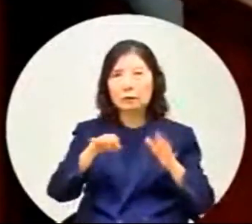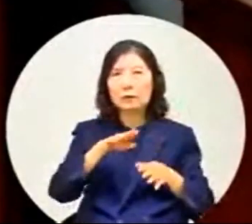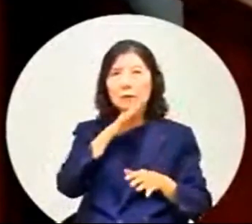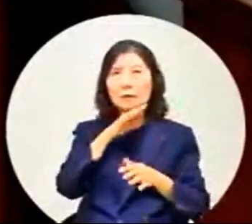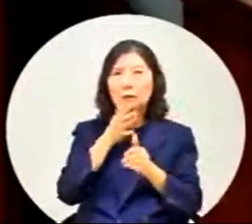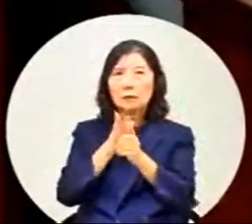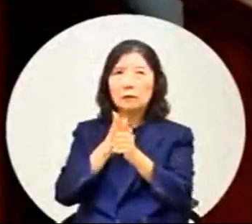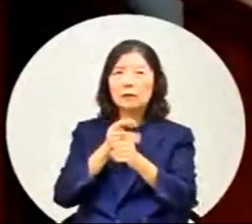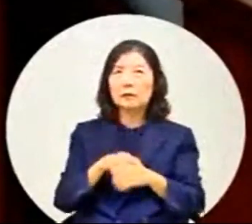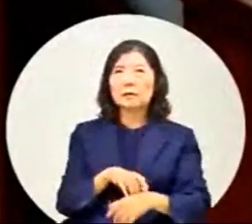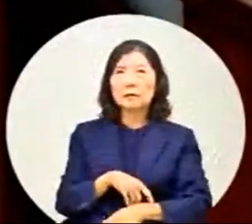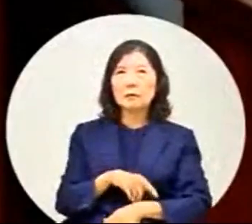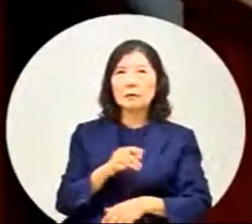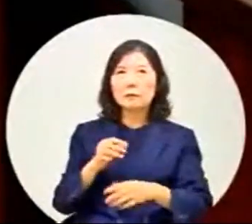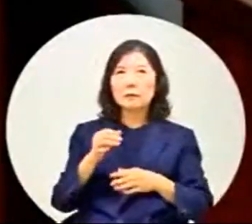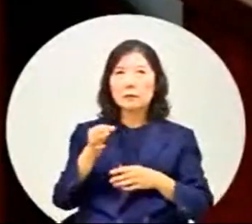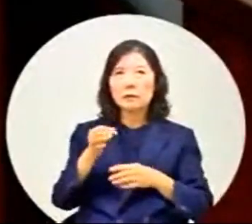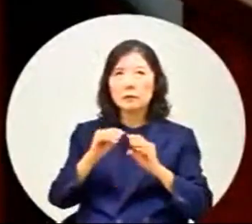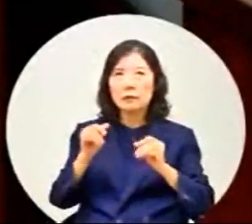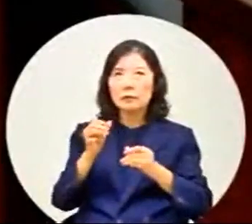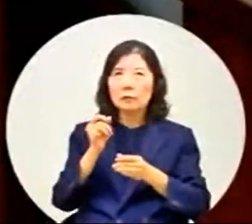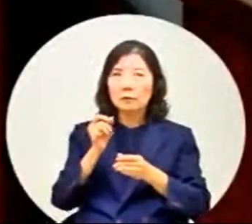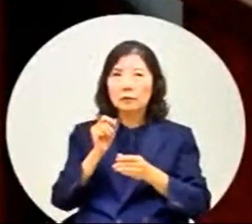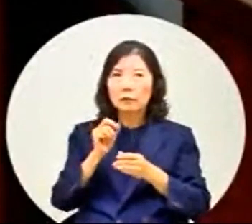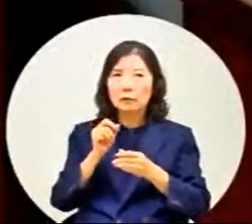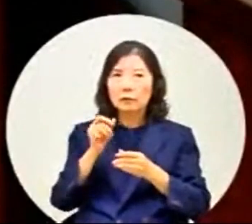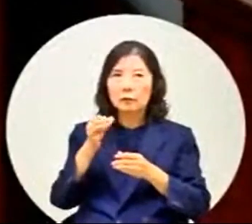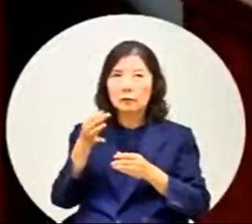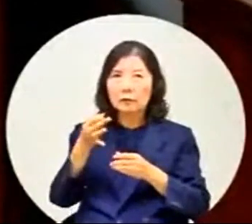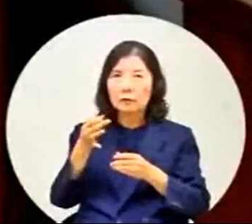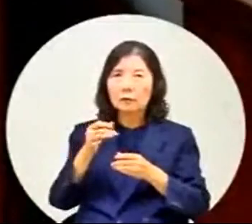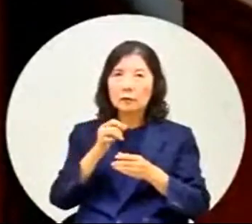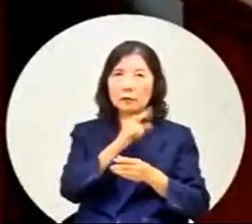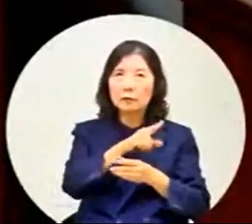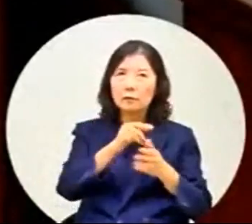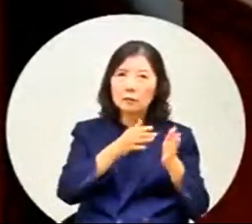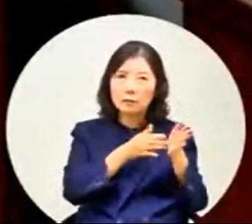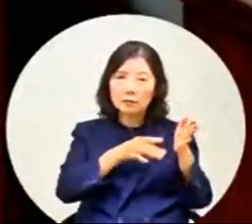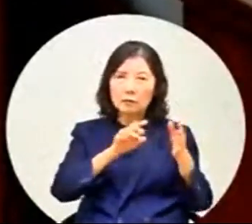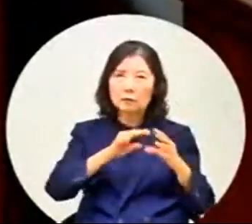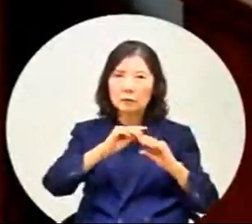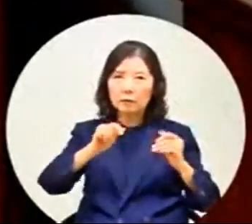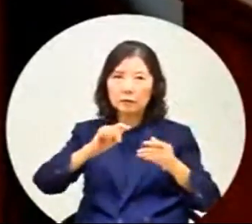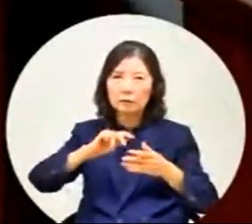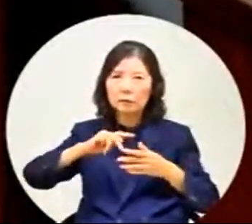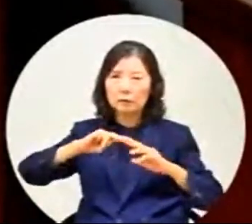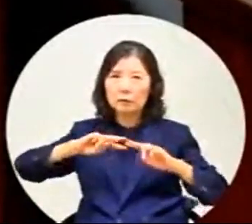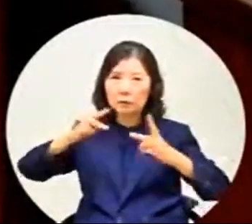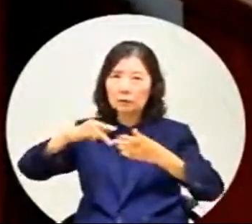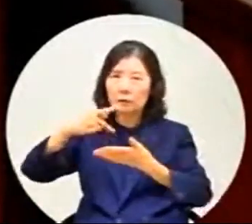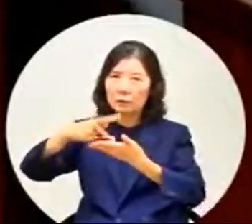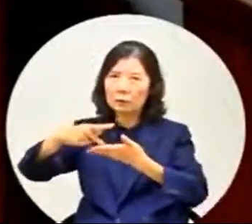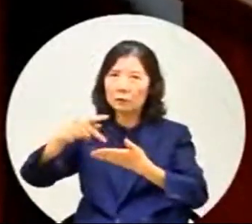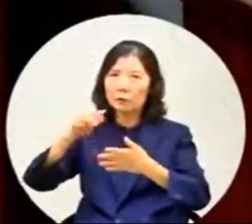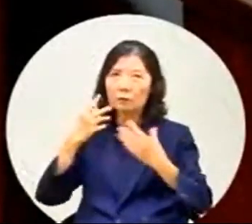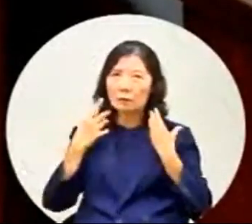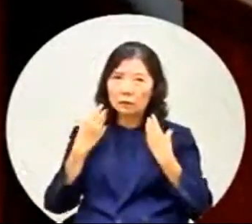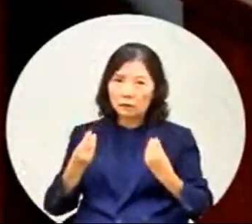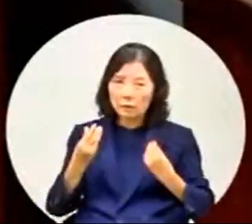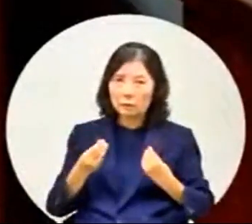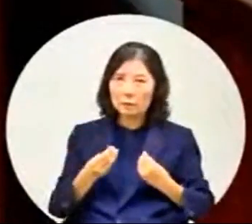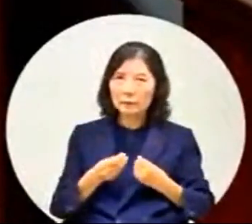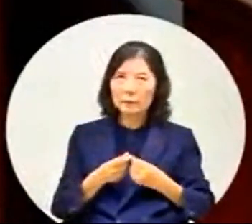了，本来买地的钱去买了车二阶的车厢，土地改租用，那么